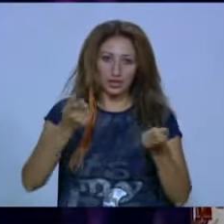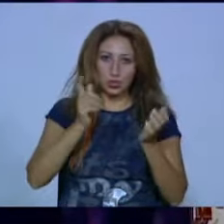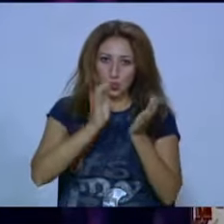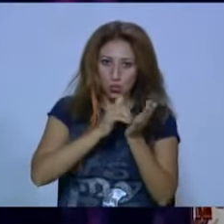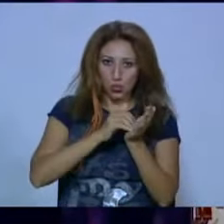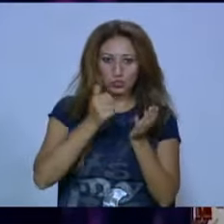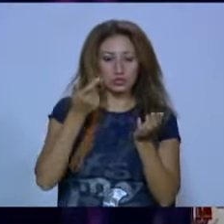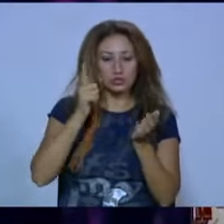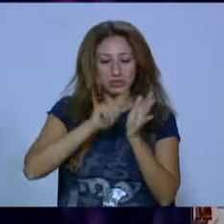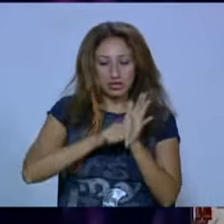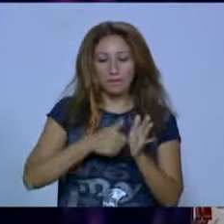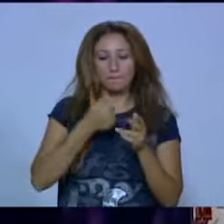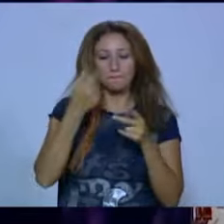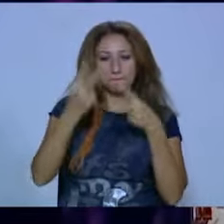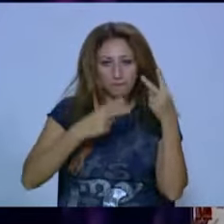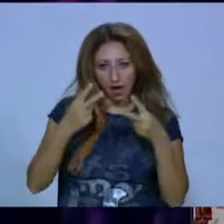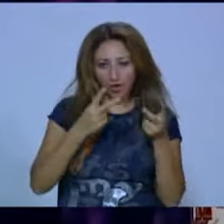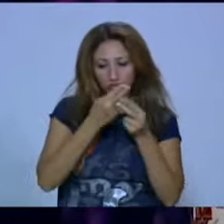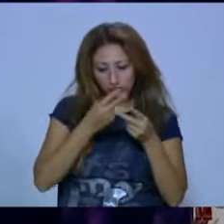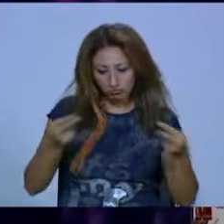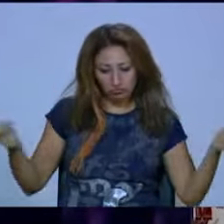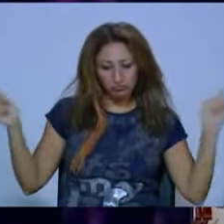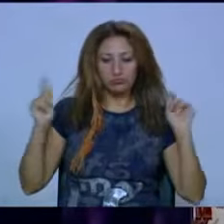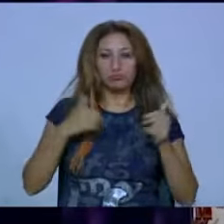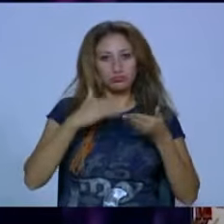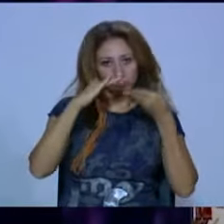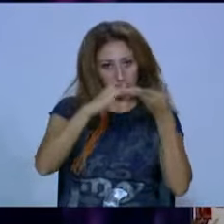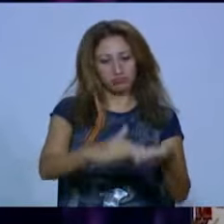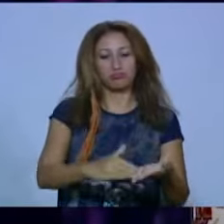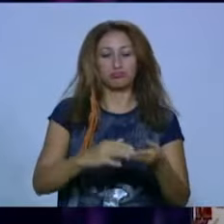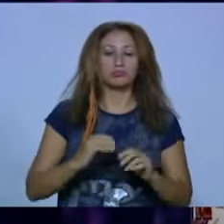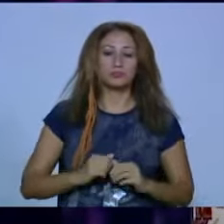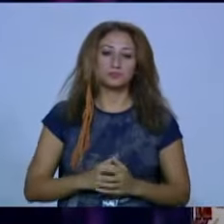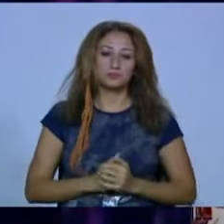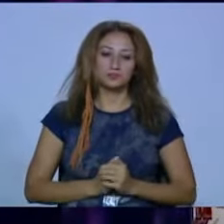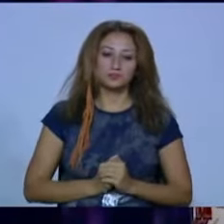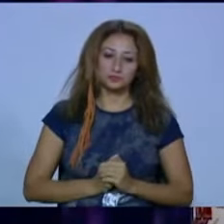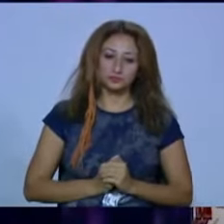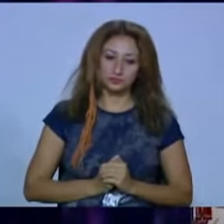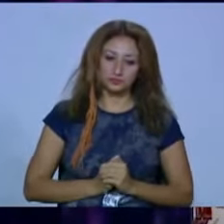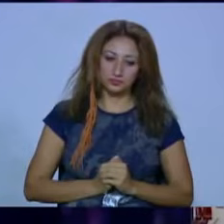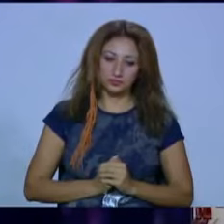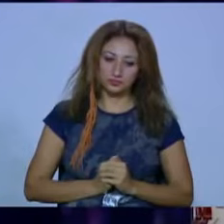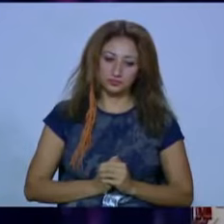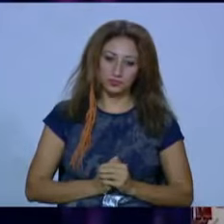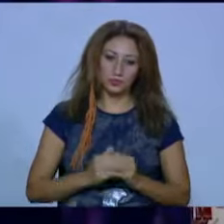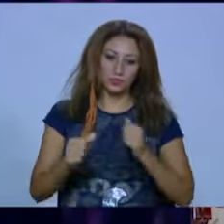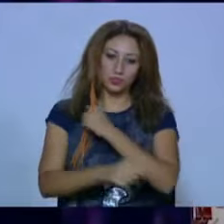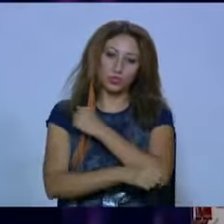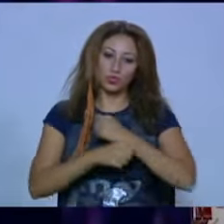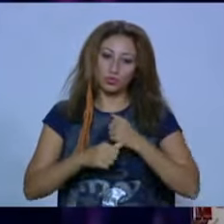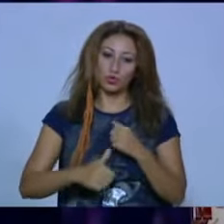محل بقاله، وان شاء الله باذن الله يكون فتحه خير عليها، وان شاء الله نسلمها هذا المشروع. احنا كنا الاسبوع اللي